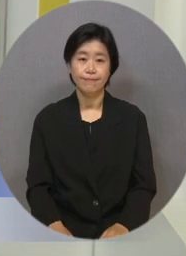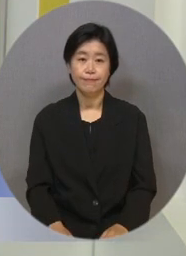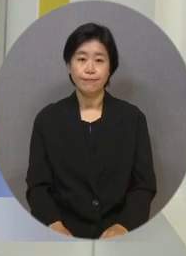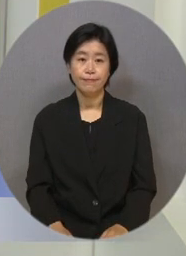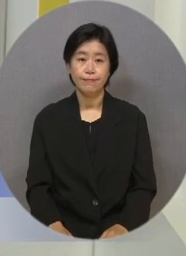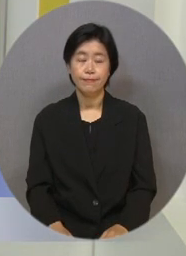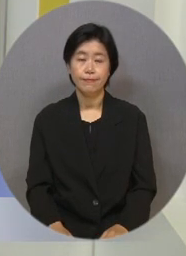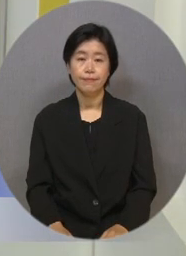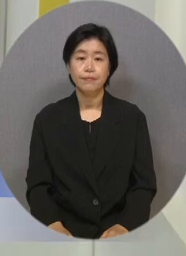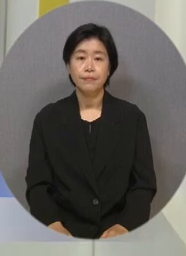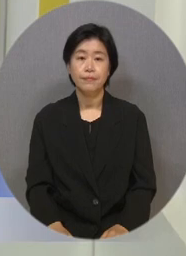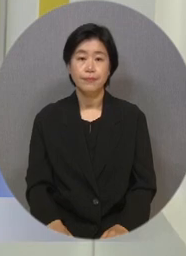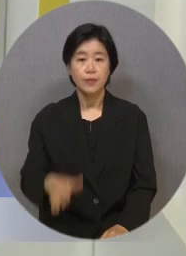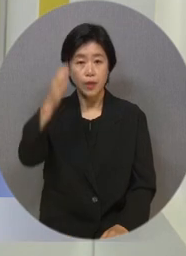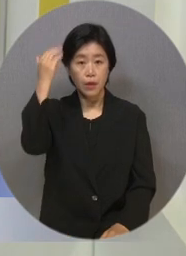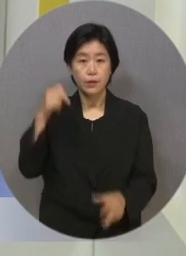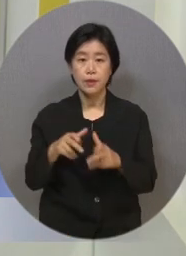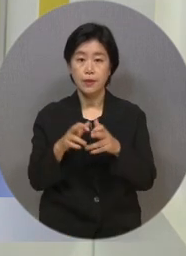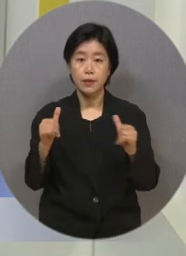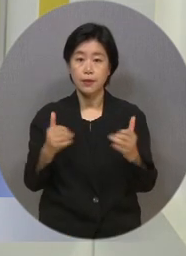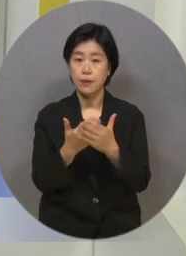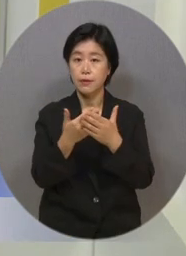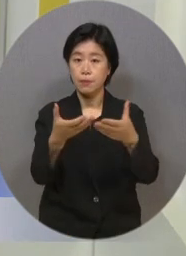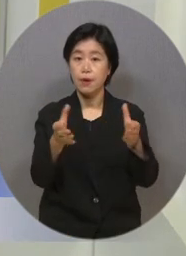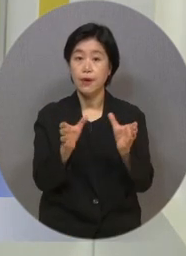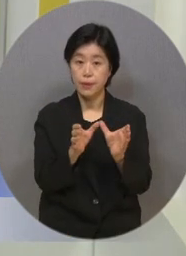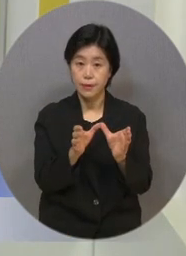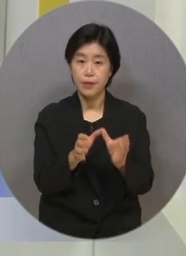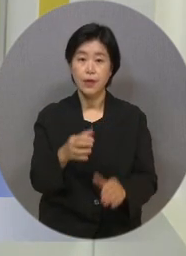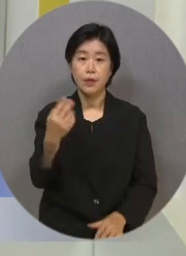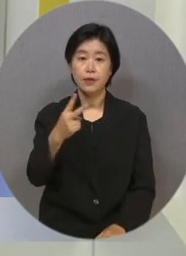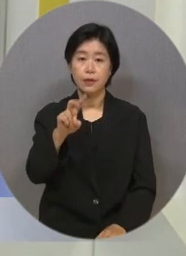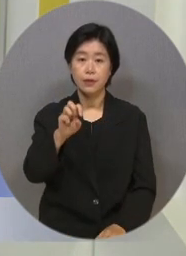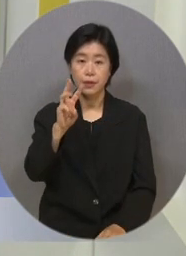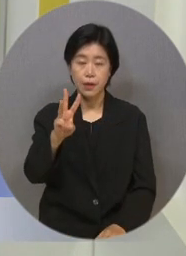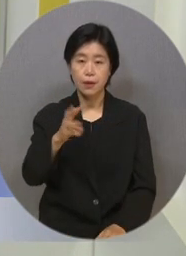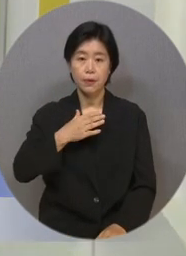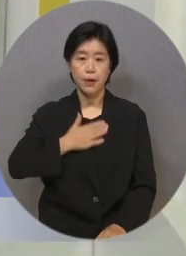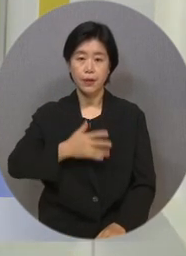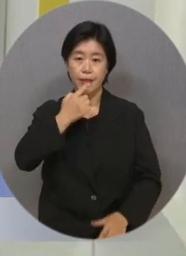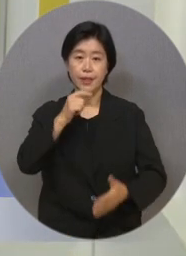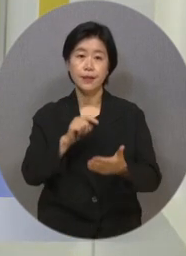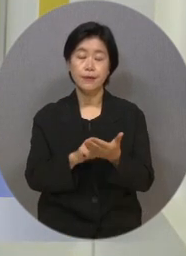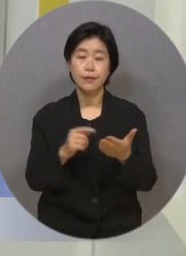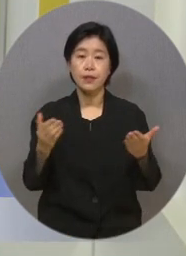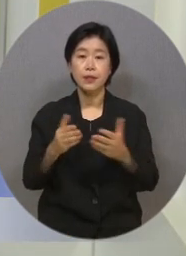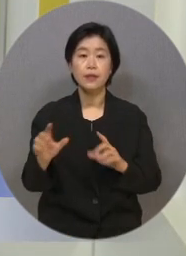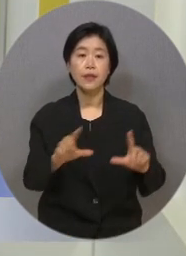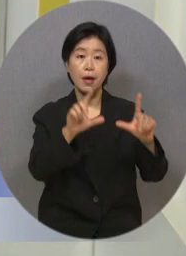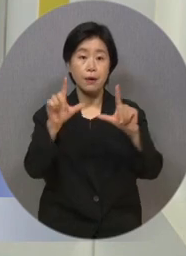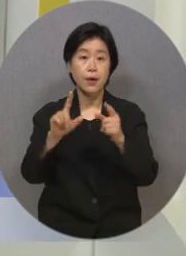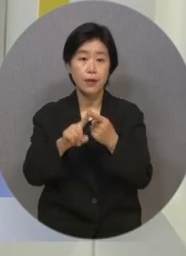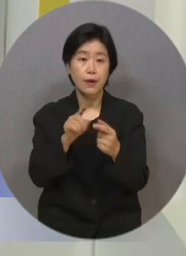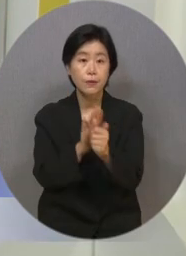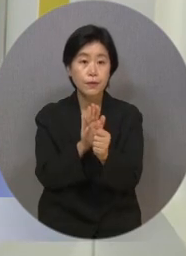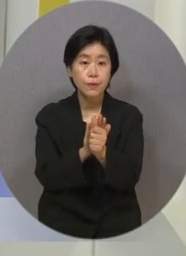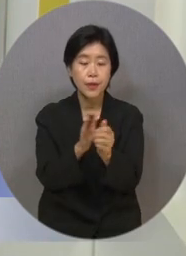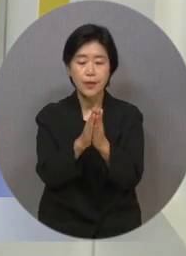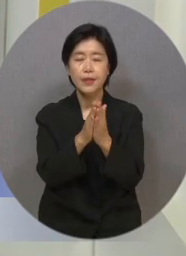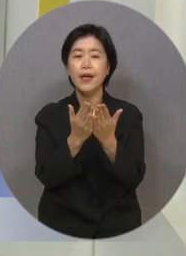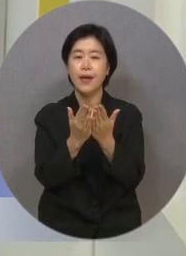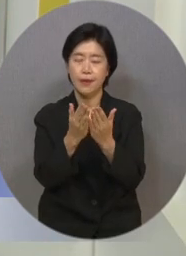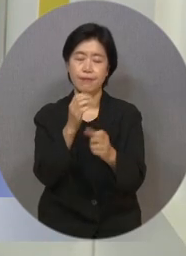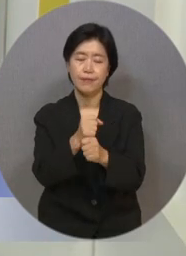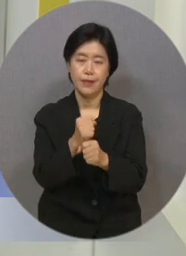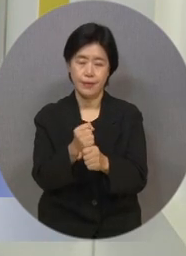오늘 3면에서는 한국장애인개발원이 2023 알기 쉬운 직장생활 꿀팁 교재를 발간했다는